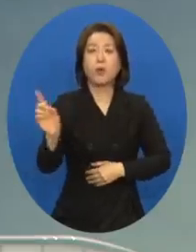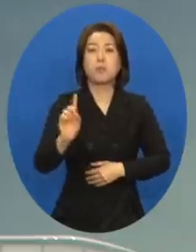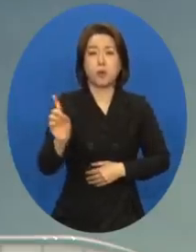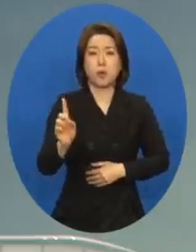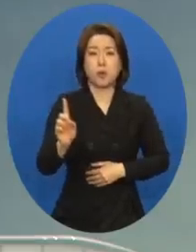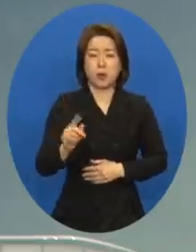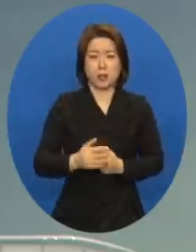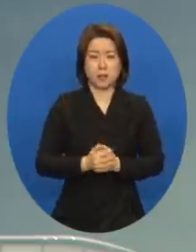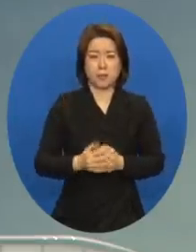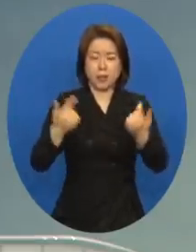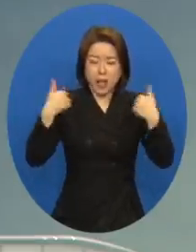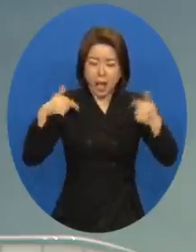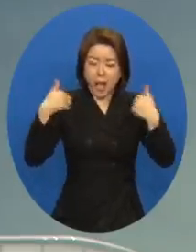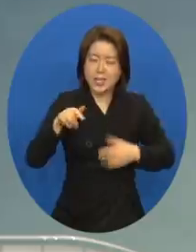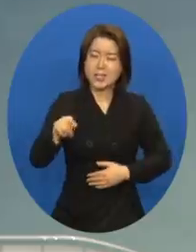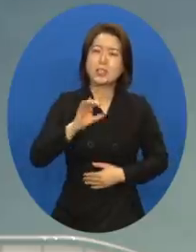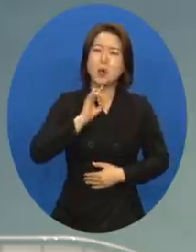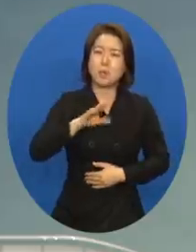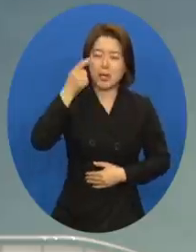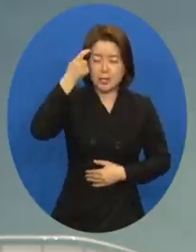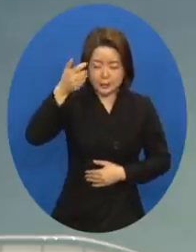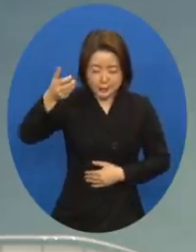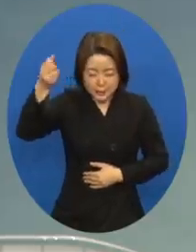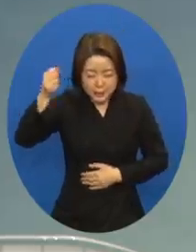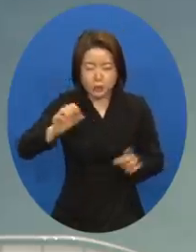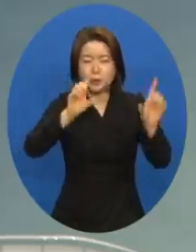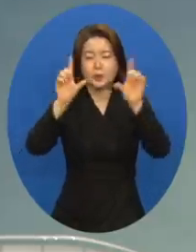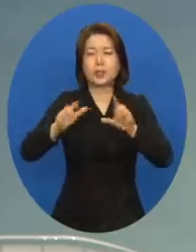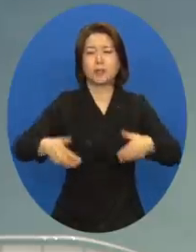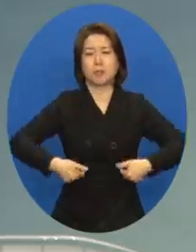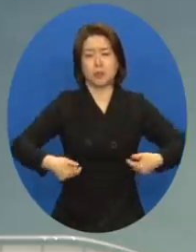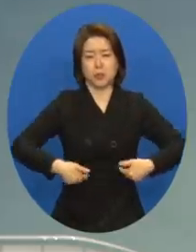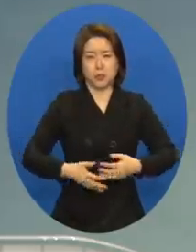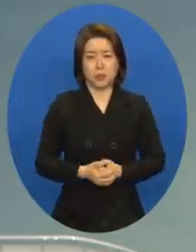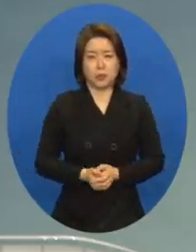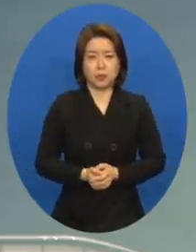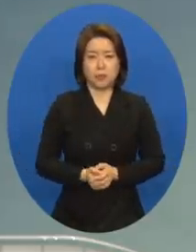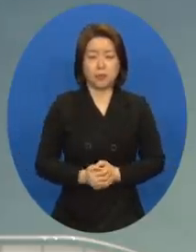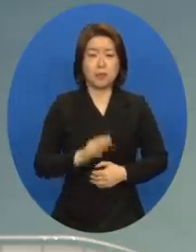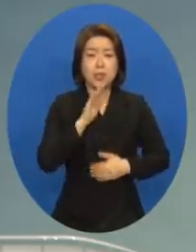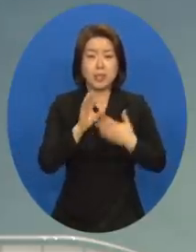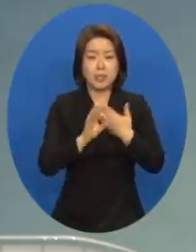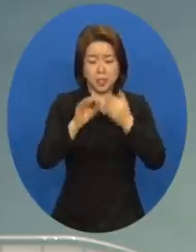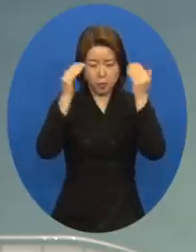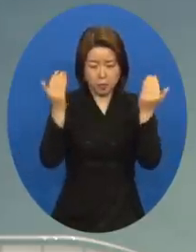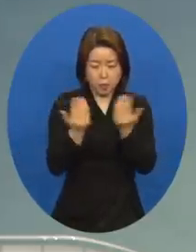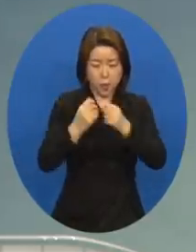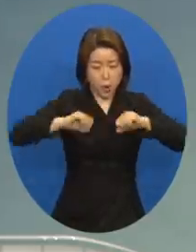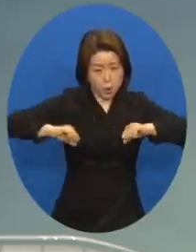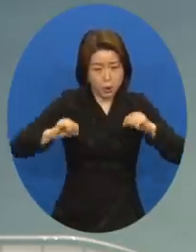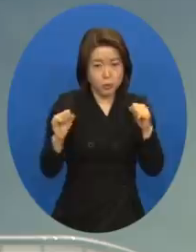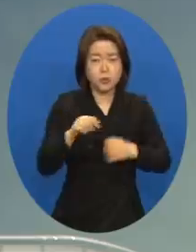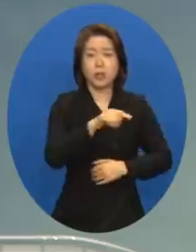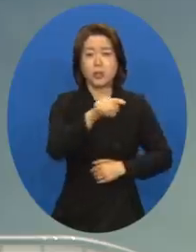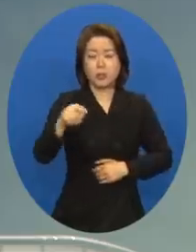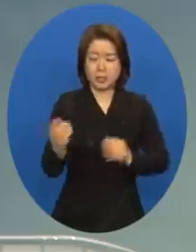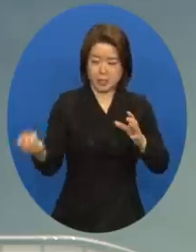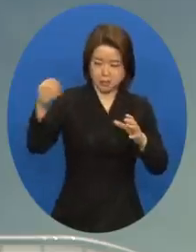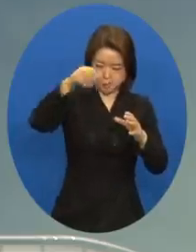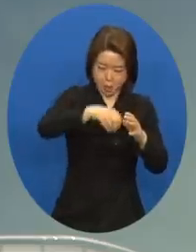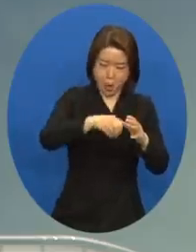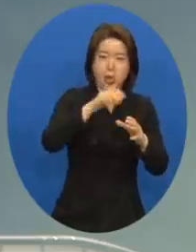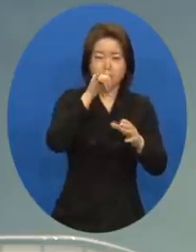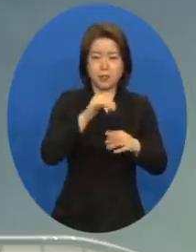무엇인가. 항상 그것만 생각하고 사는 겁니다. 그러면 모든 순종이 다 거기에 다